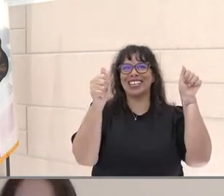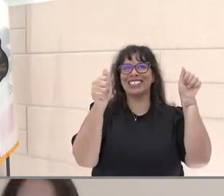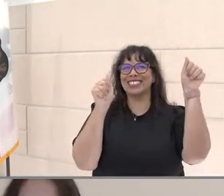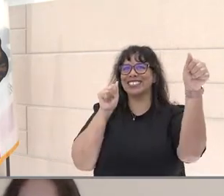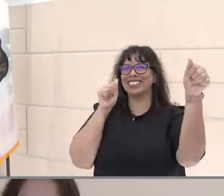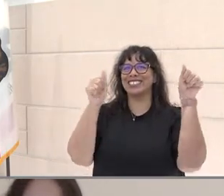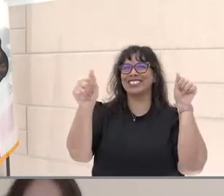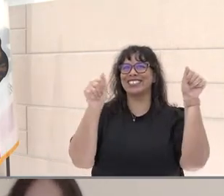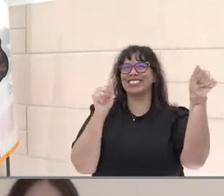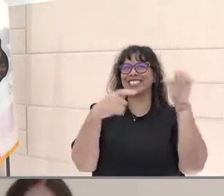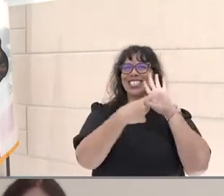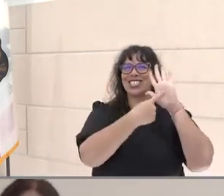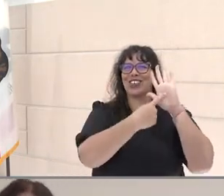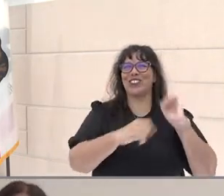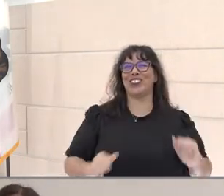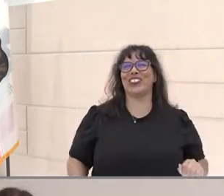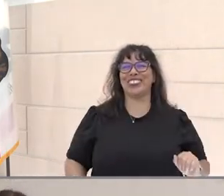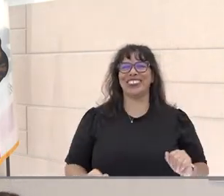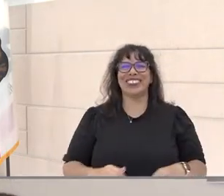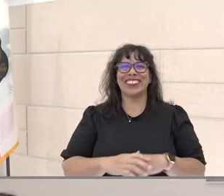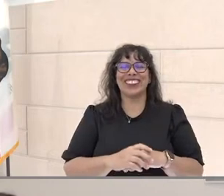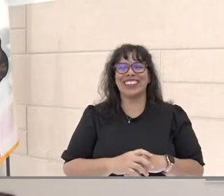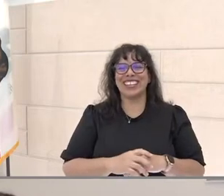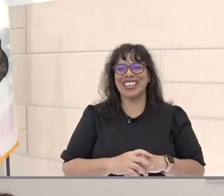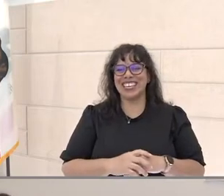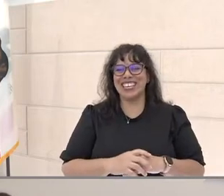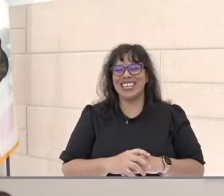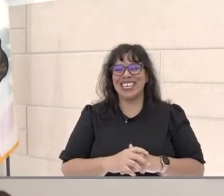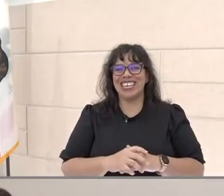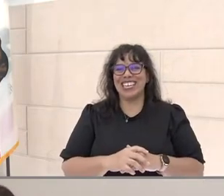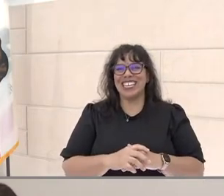าเผยมาเผยมวย class of 2021